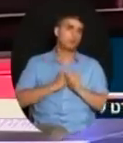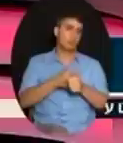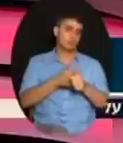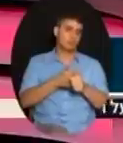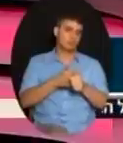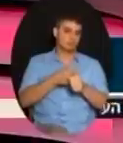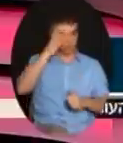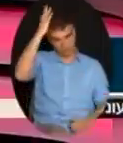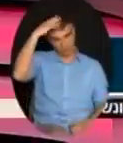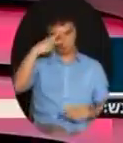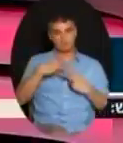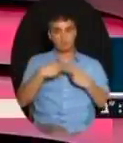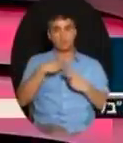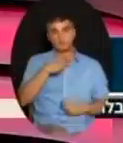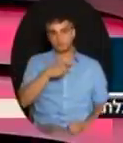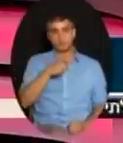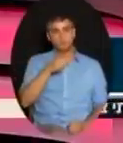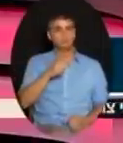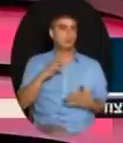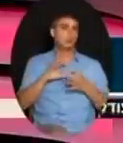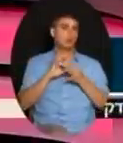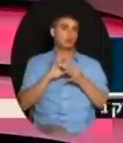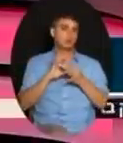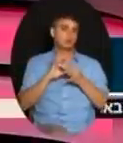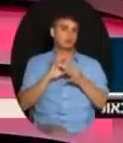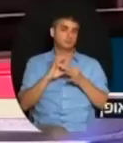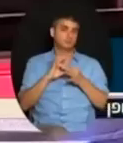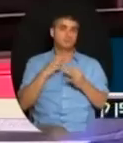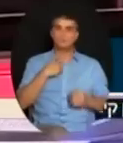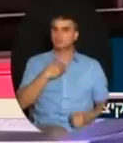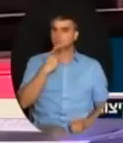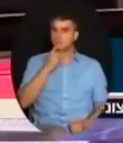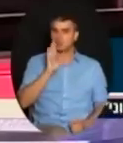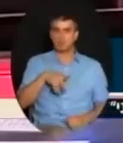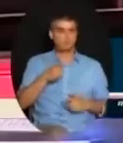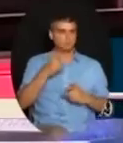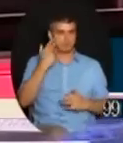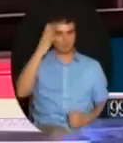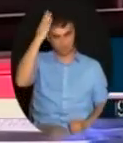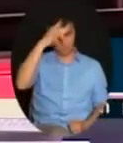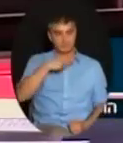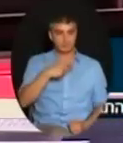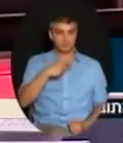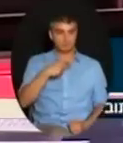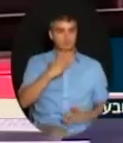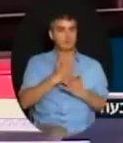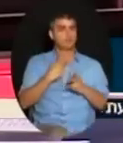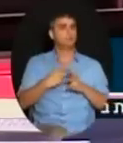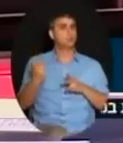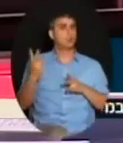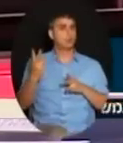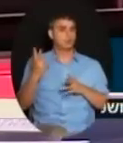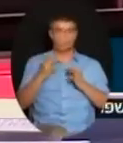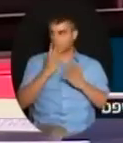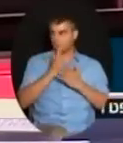ידי אולמרט ומקורביו. זה הקונטקסט, ואני רוצה להגיד לך שגם כשאולמרט זוכה